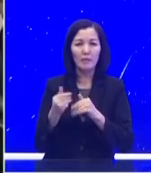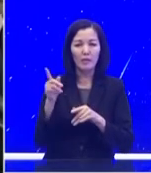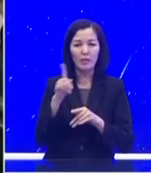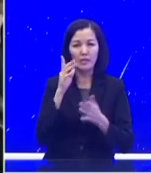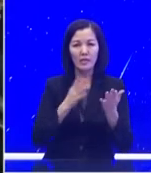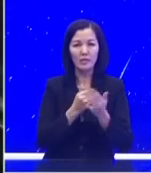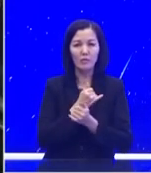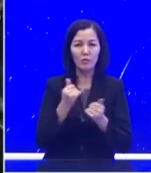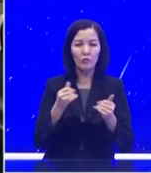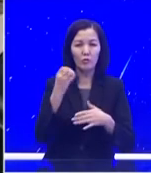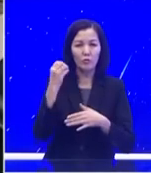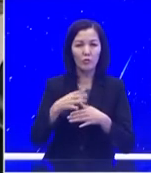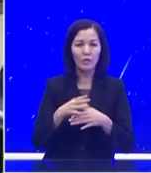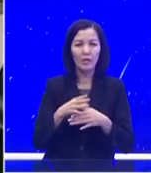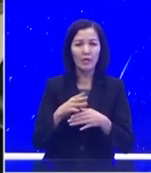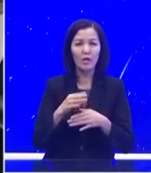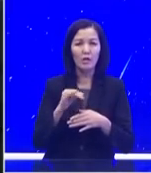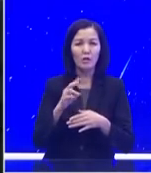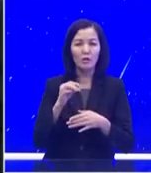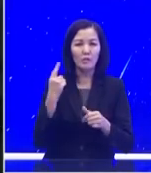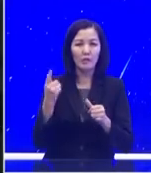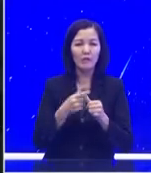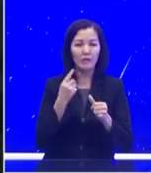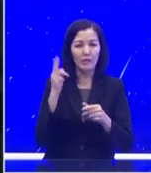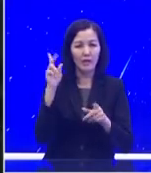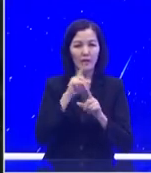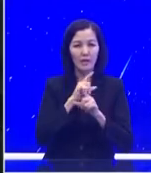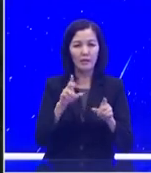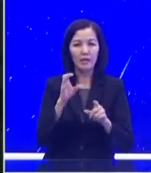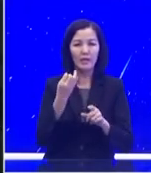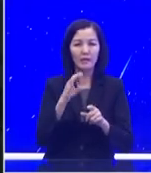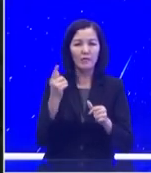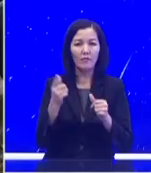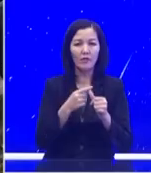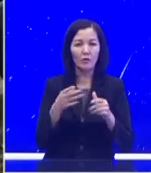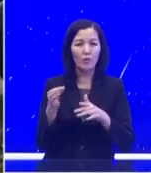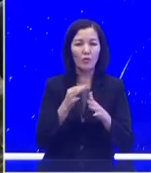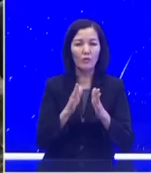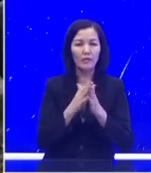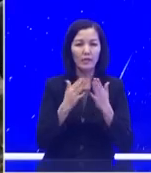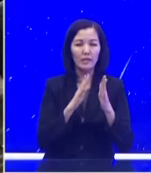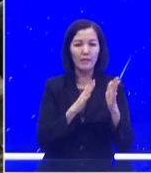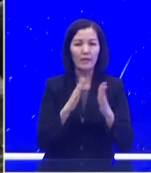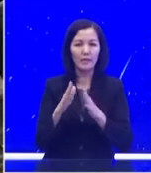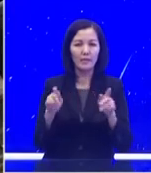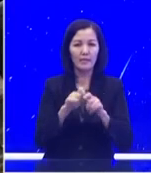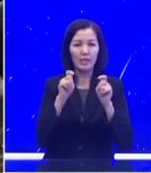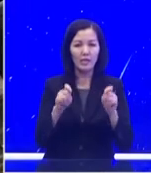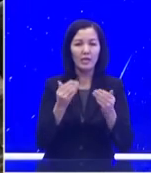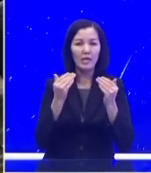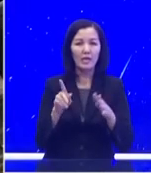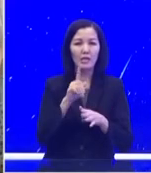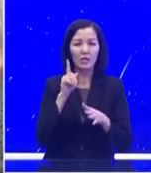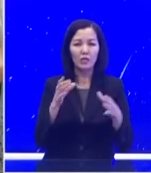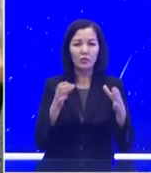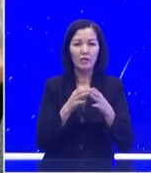жастарға қызмет көрсету орталығы Өмірбек Жолдасбеков атындағы академиясы мен Сәкен Сейфуллин атындағы облыстық әмбебап кітапханасында ашылған. Енді Жас